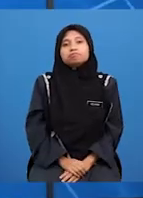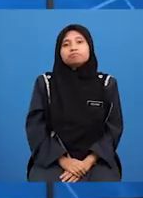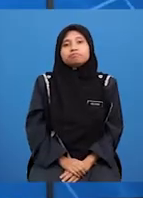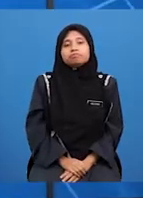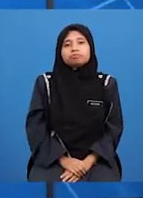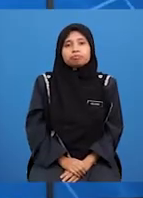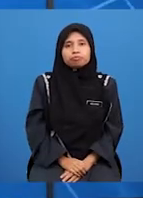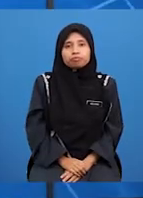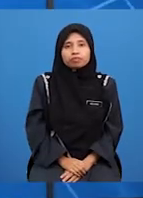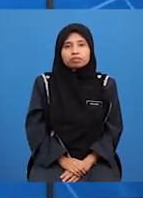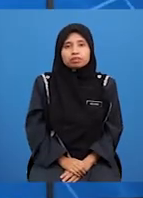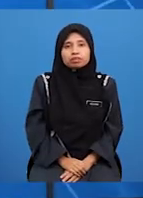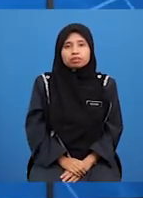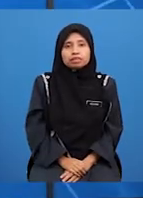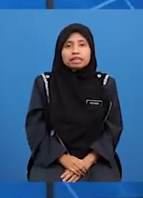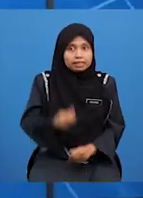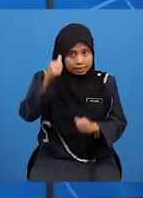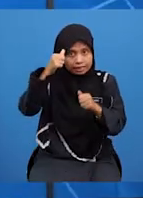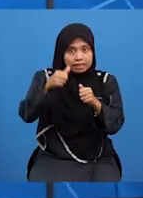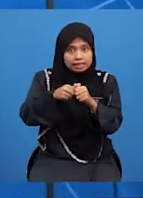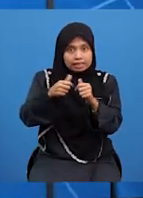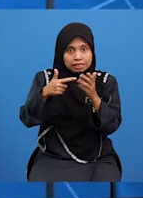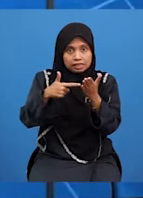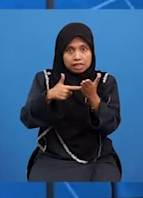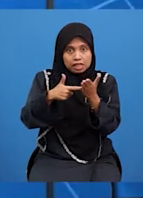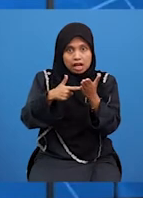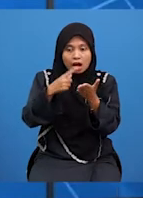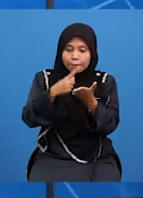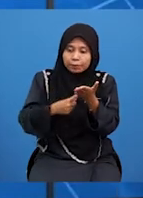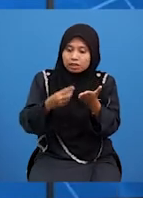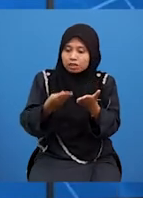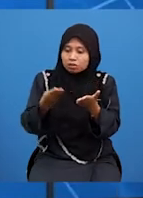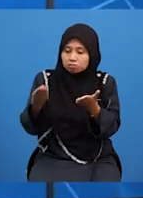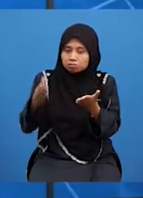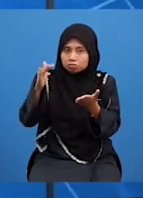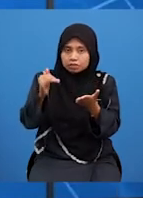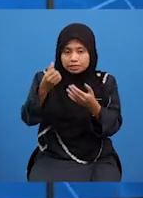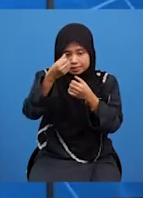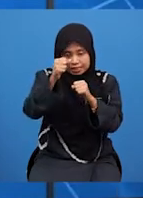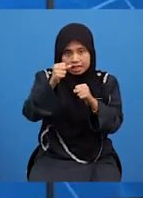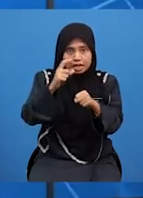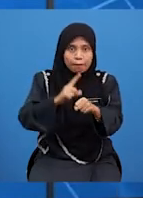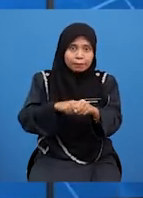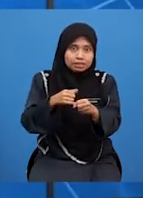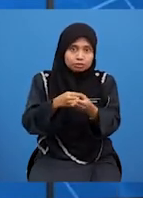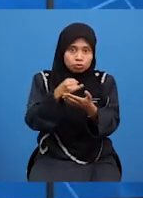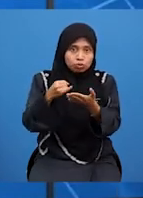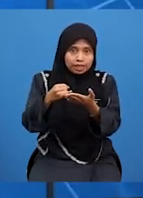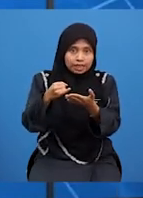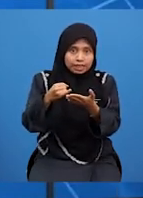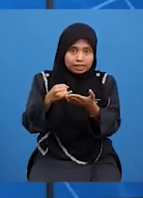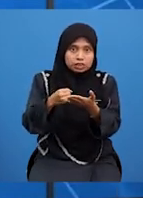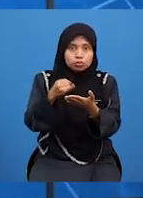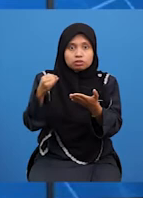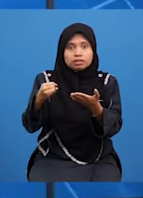Pelajar-pelajar di luar sana masih ingat apakah objek yang selalu guru pembimbing sediakan semasa melukis lukisan